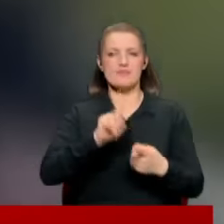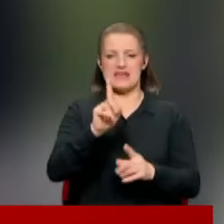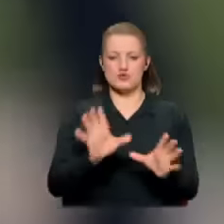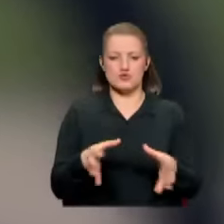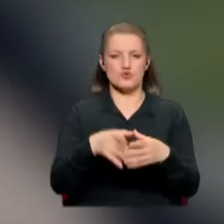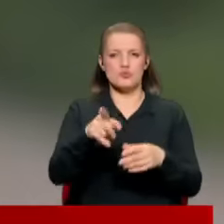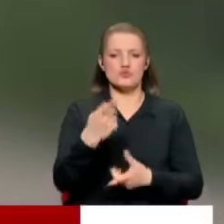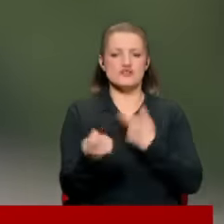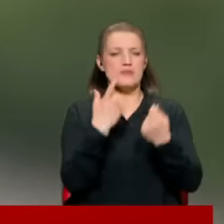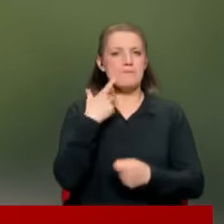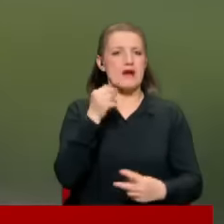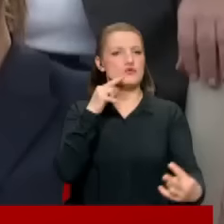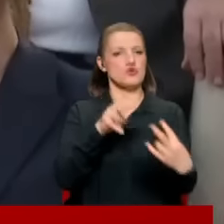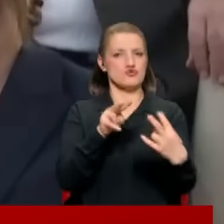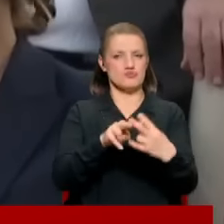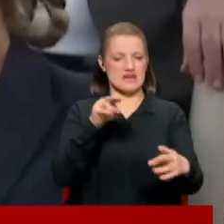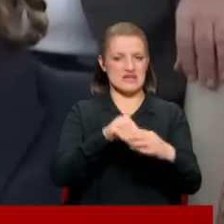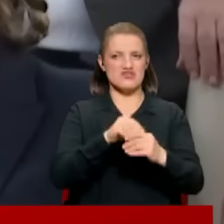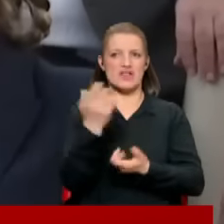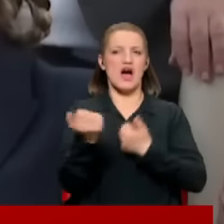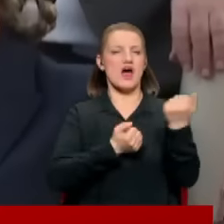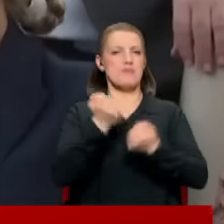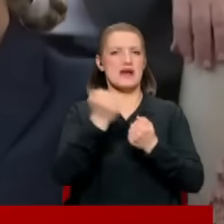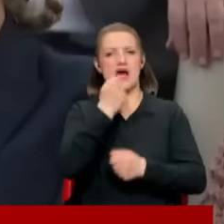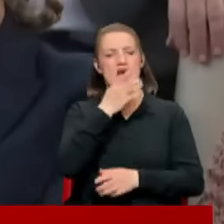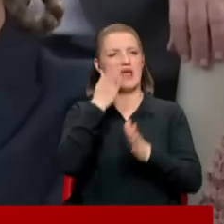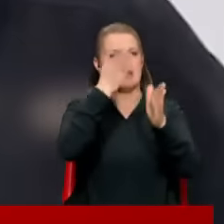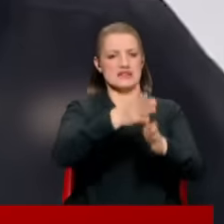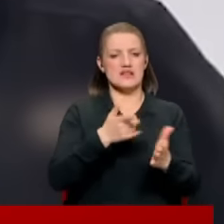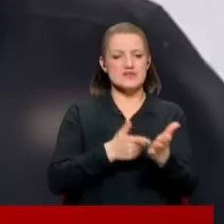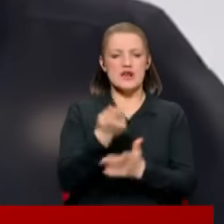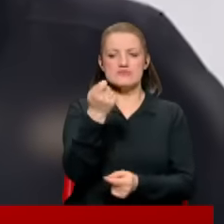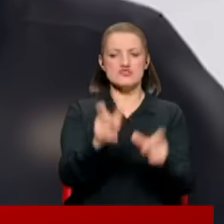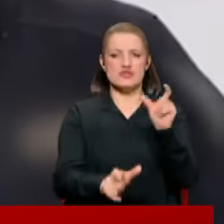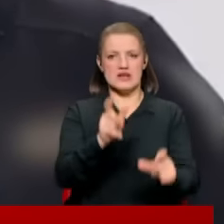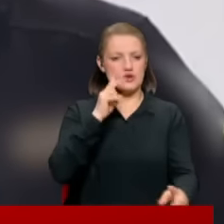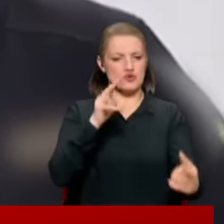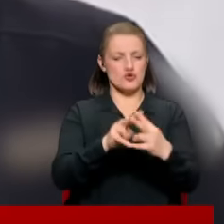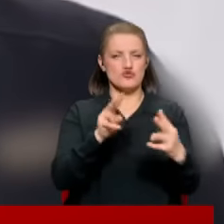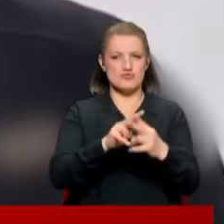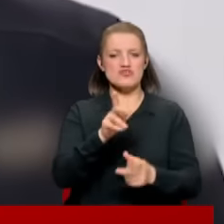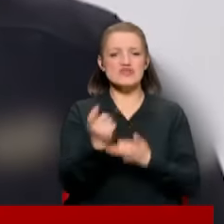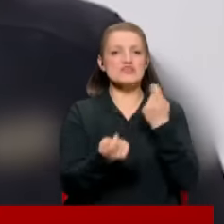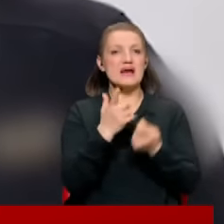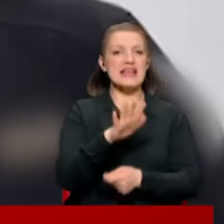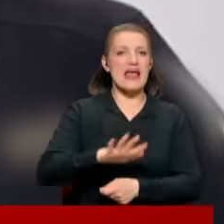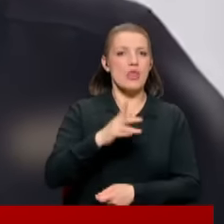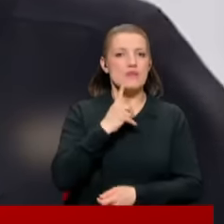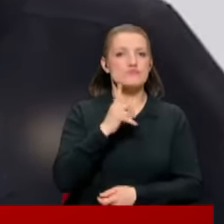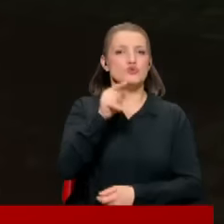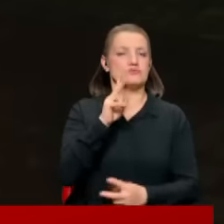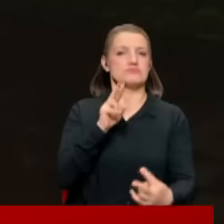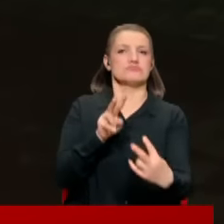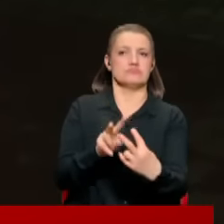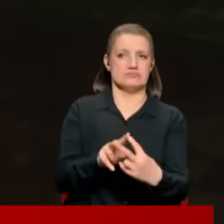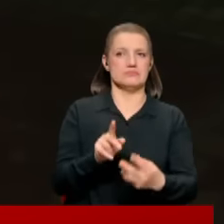heyet Çalışma Bakanı ile görüşmek için araçla Ankara'ya gitti. Tarım işçileri görüşme için Çalışma Genel Müdürü Mehmet Paşa